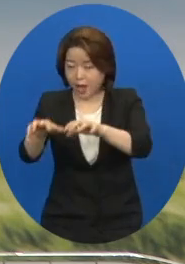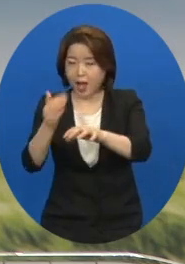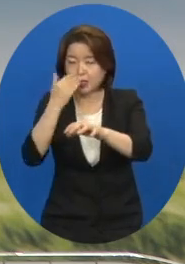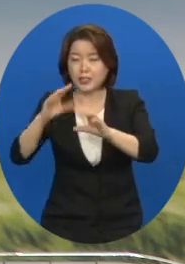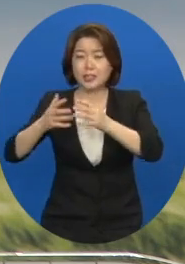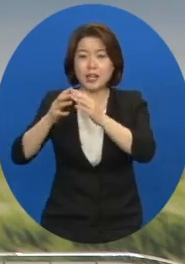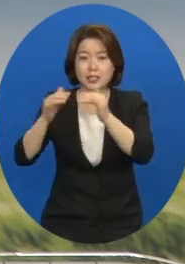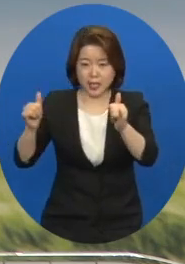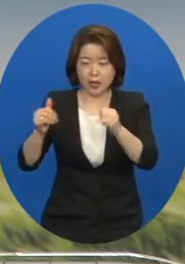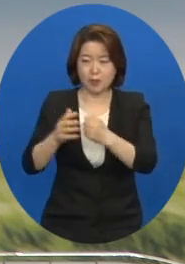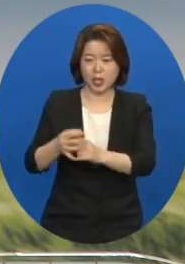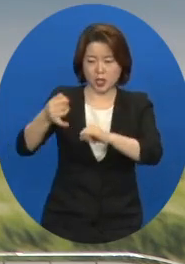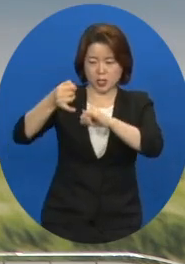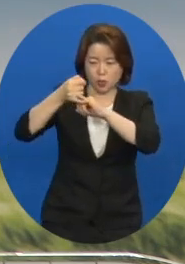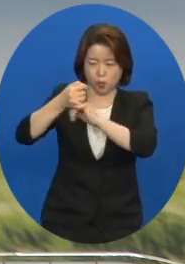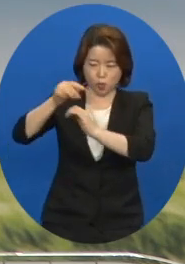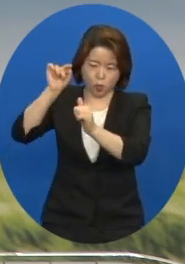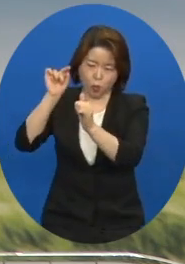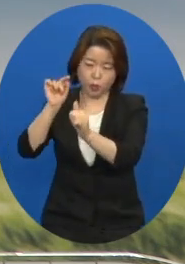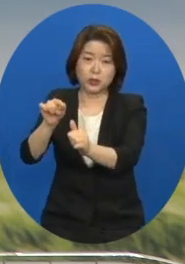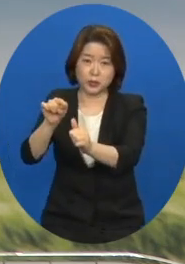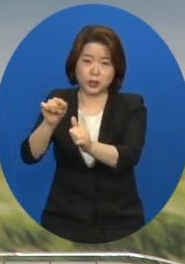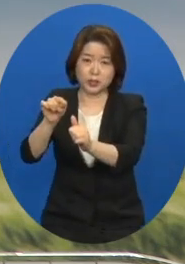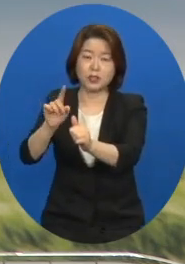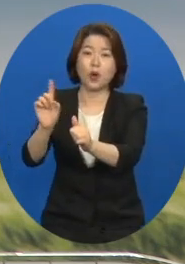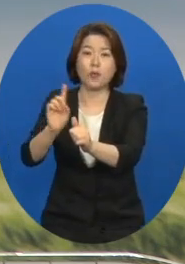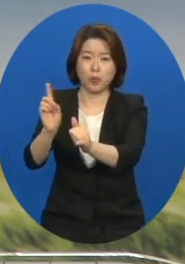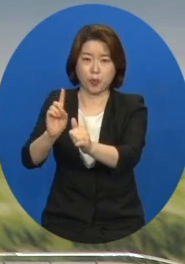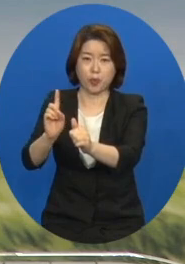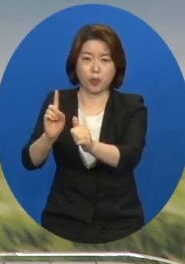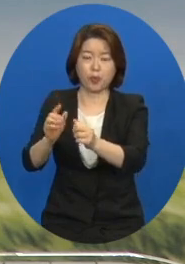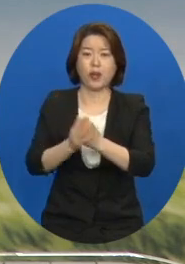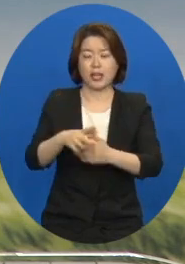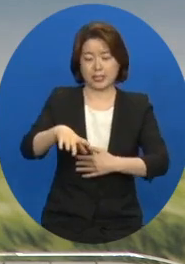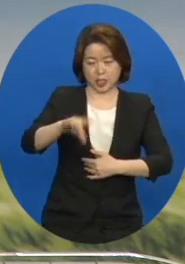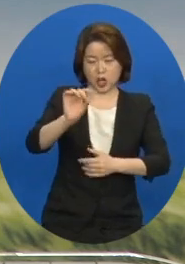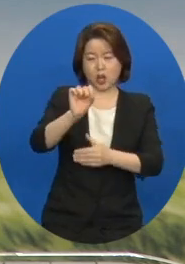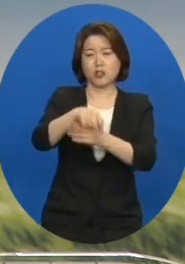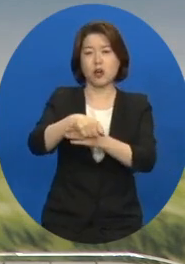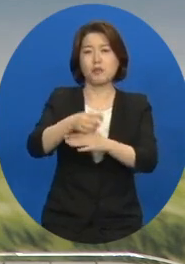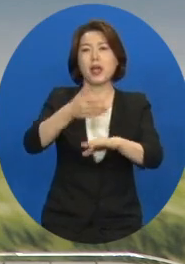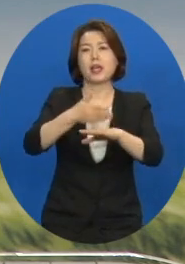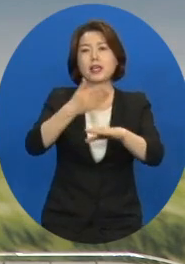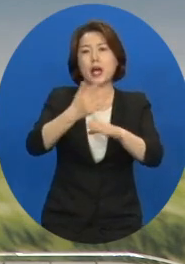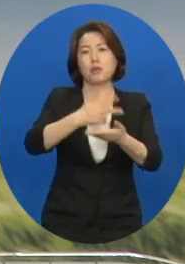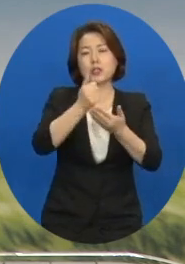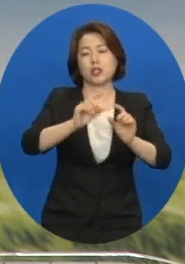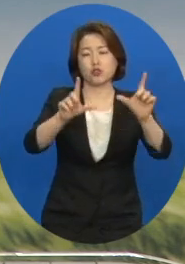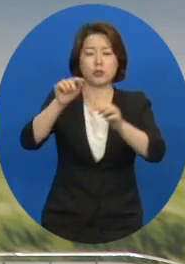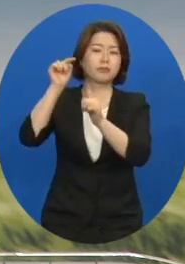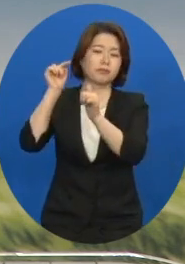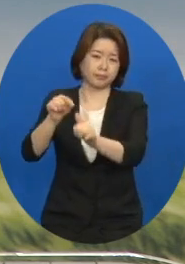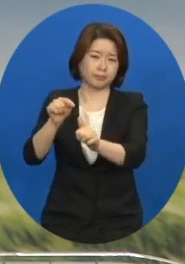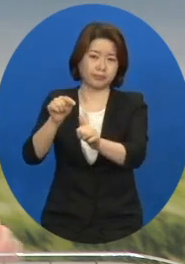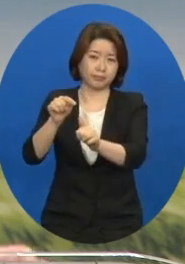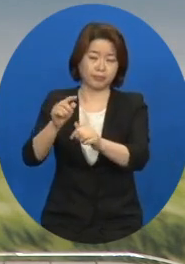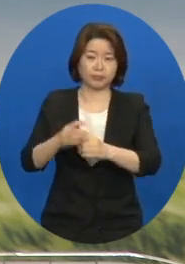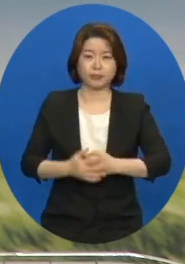신신당부 꼭 지키라고 주신 것이 첫 열매 감사주의를 지키게 하라고 하신